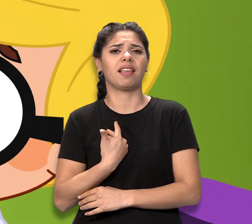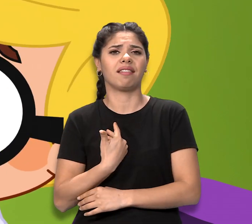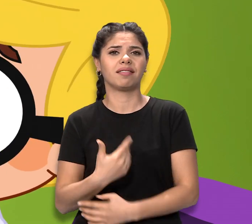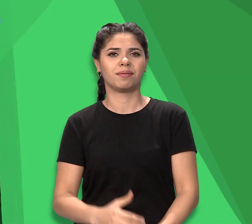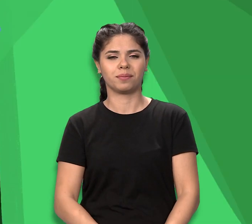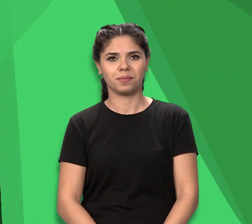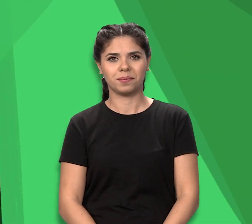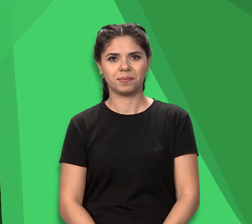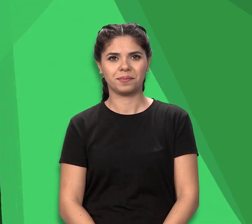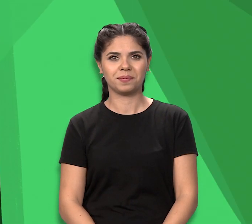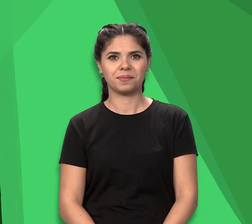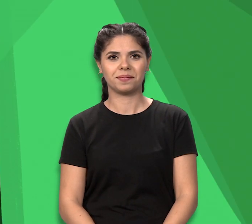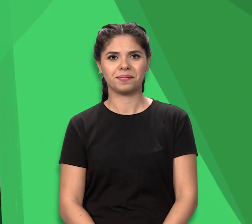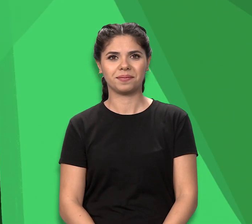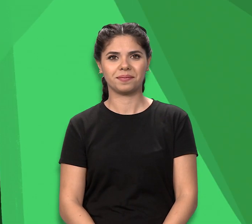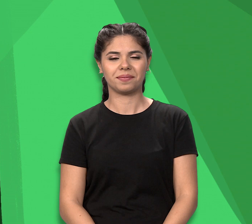Gerçekten.